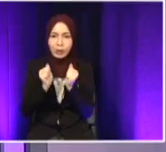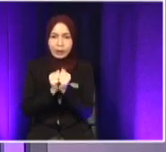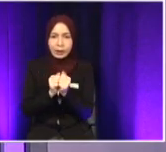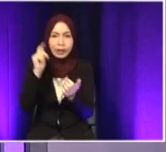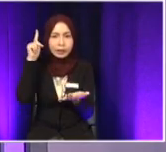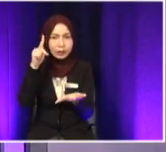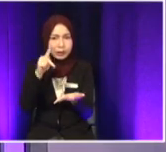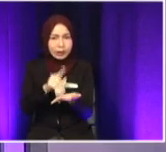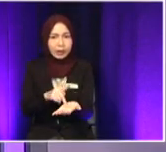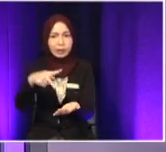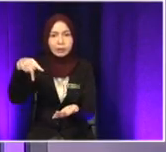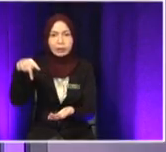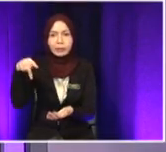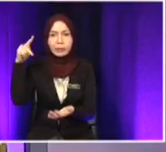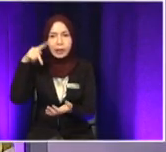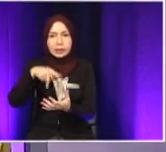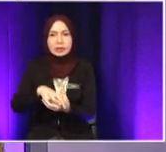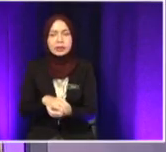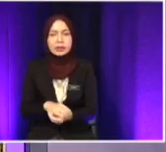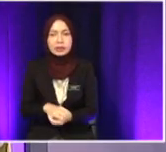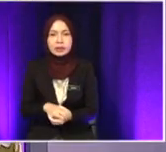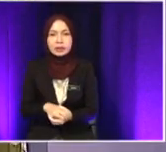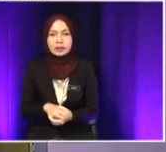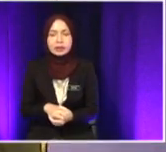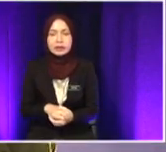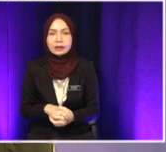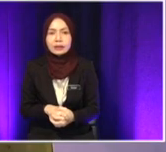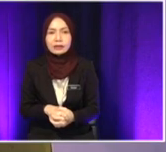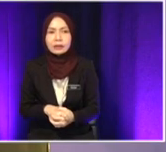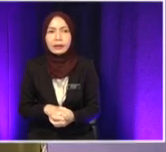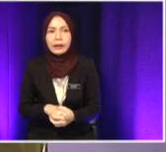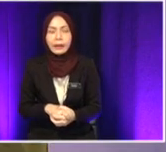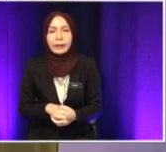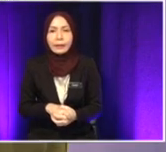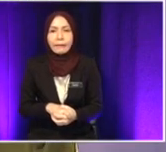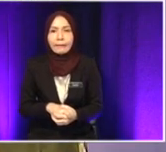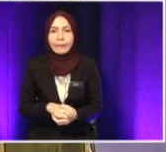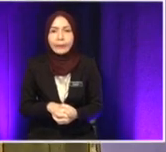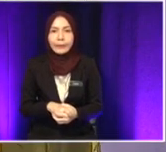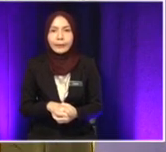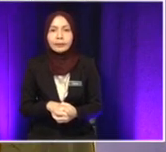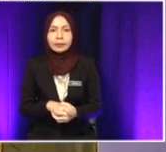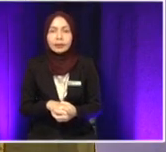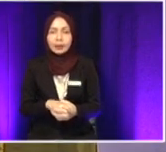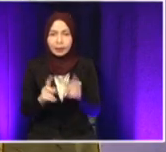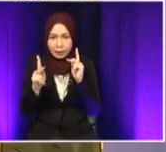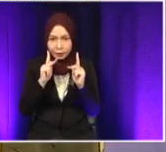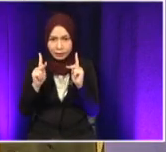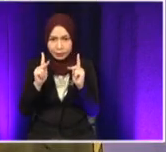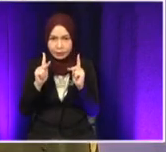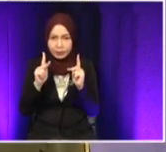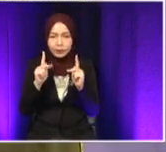Nampaknya kita ada masalah untuk touch Oke kita kena kenal pasti kata